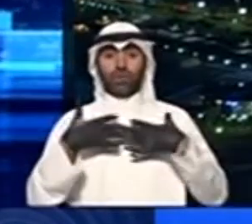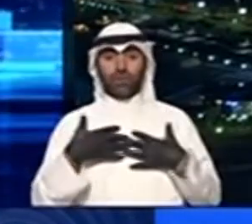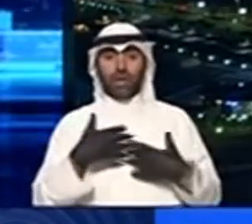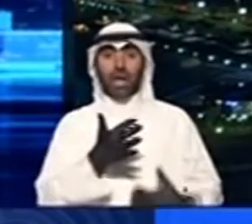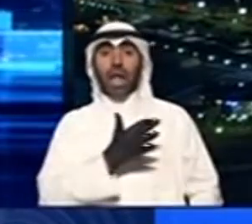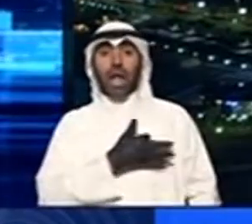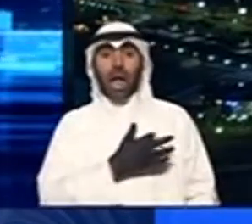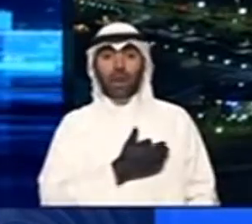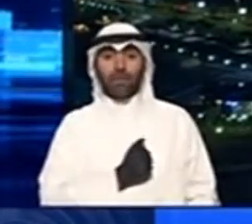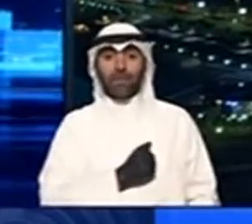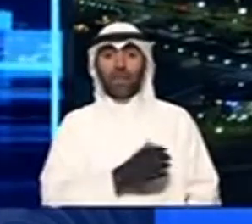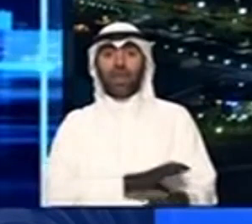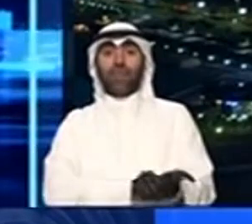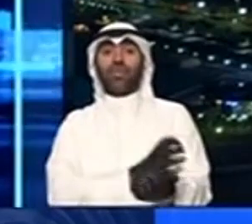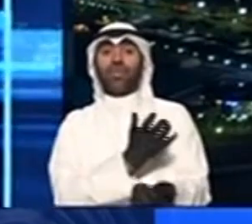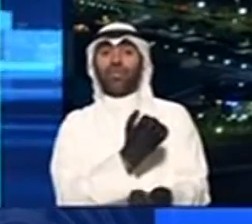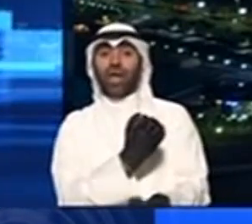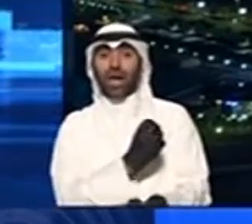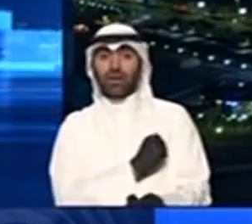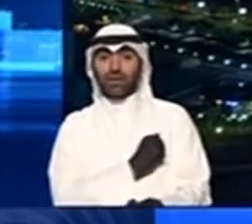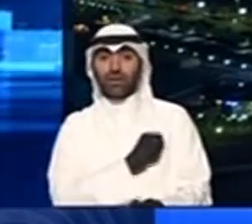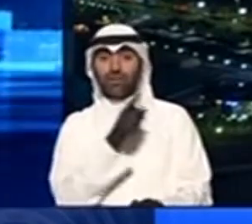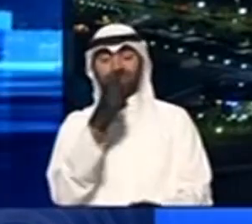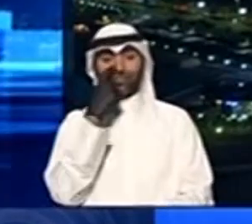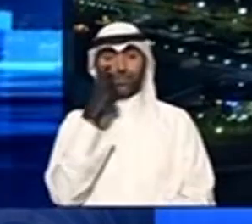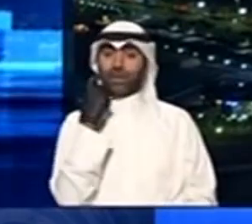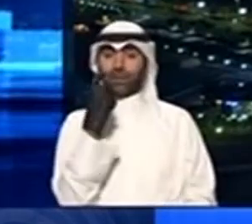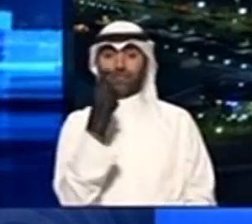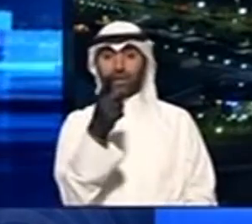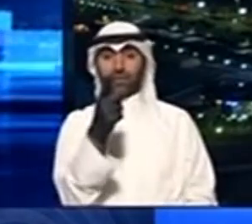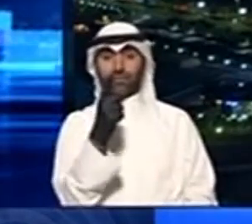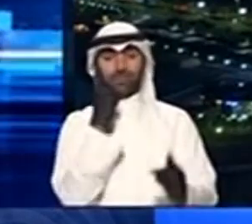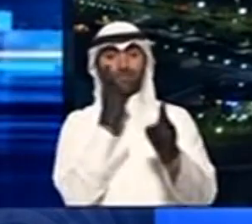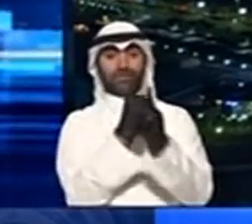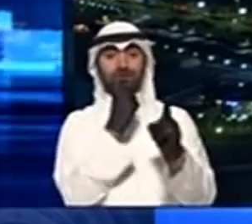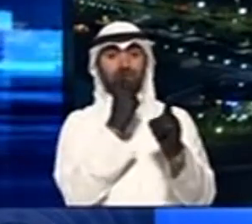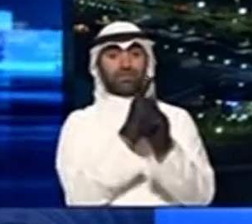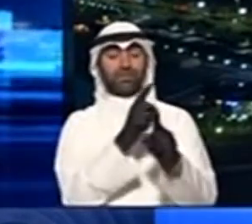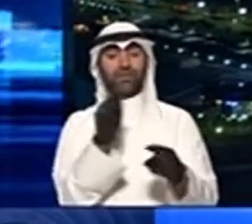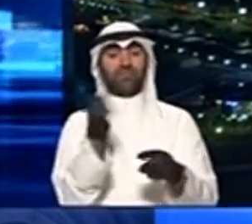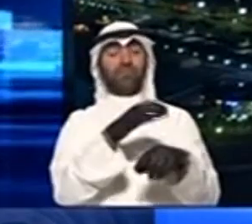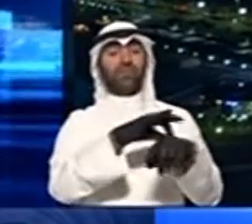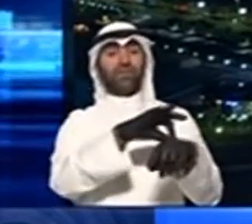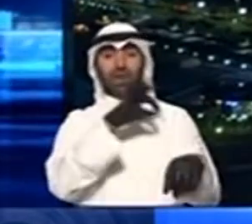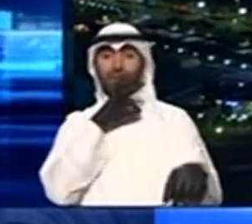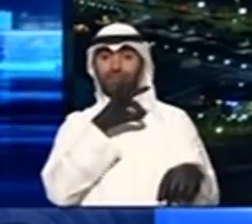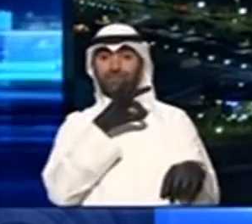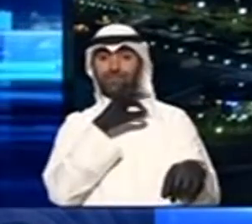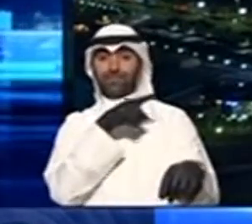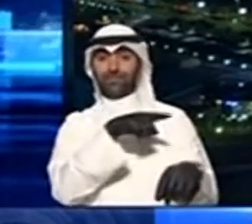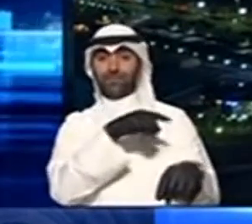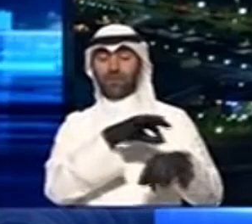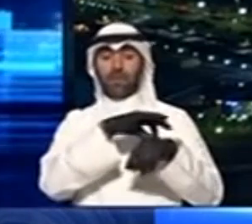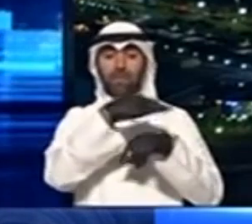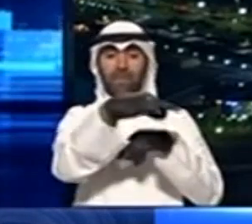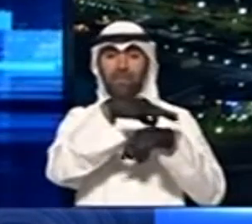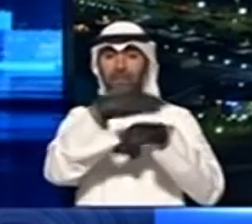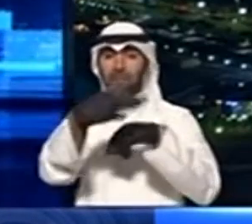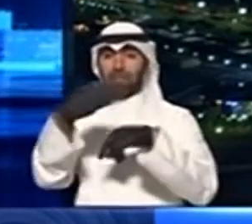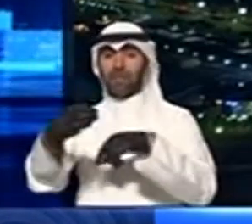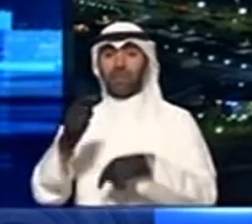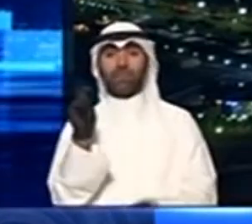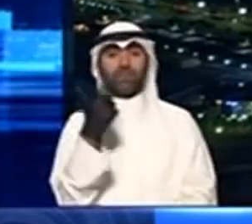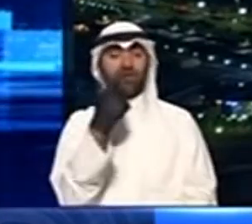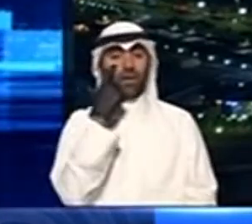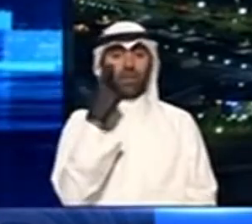يدخل في هذا الإطار. هذه في عمومياتها، لكن هذا يتطلب أحيانا بالتأكيد. إذا صار هناك أعراض